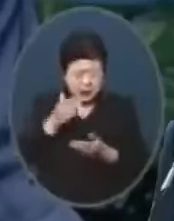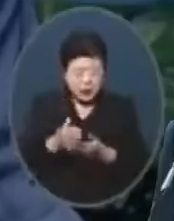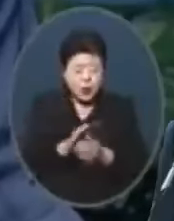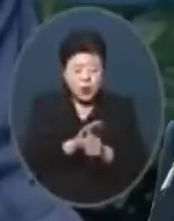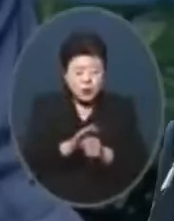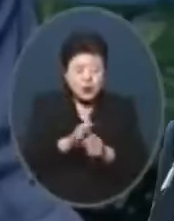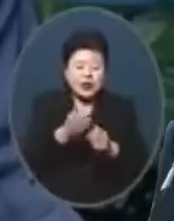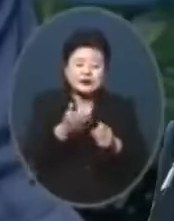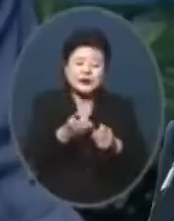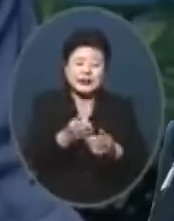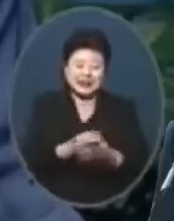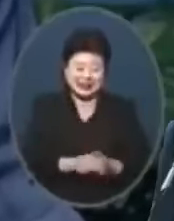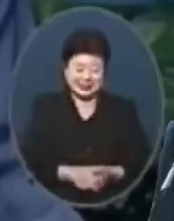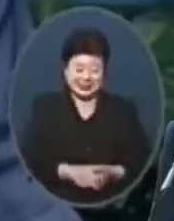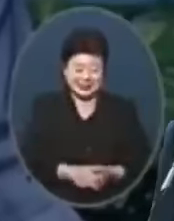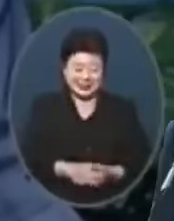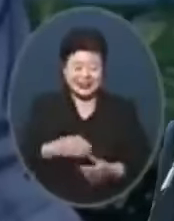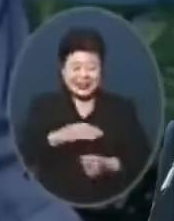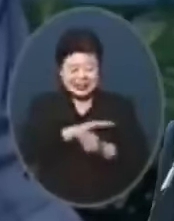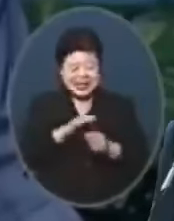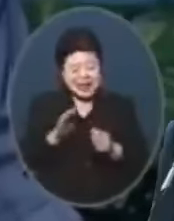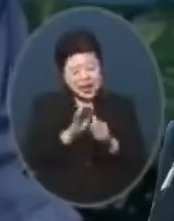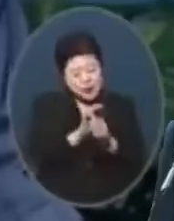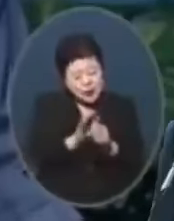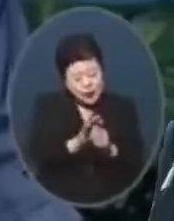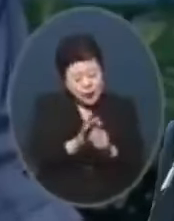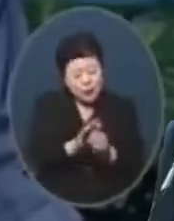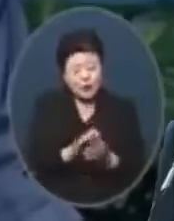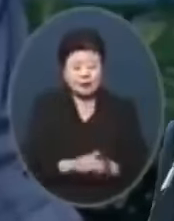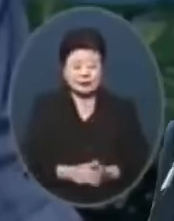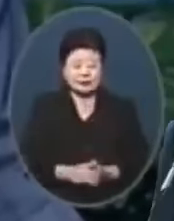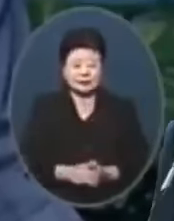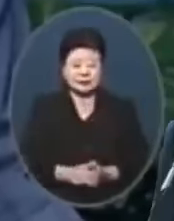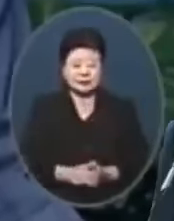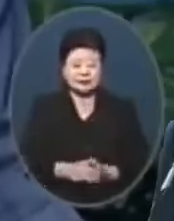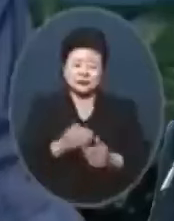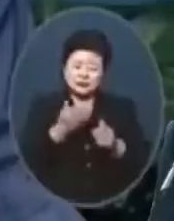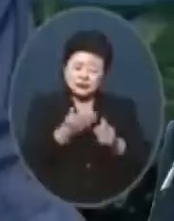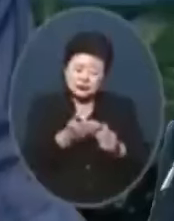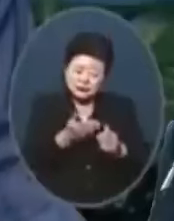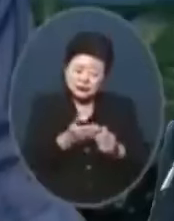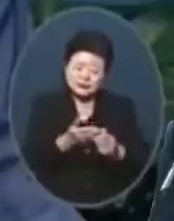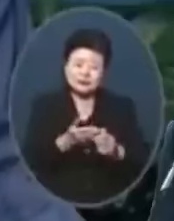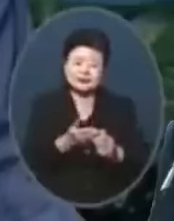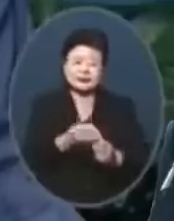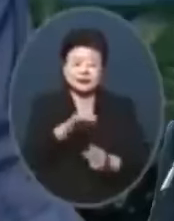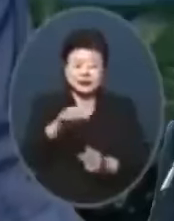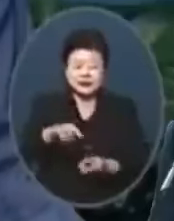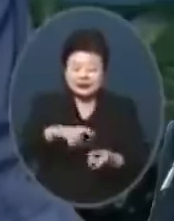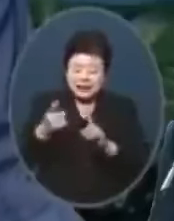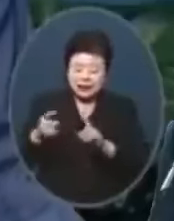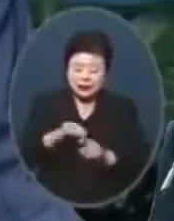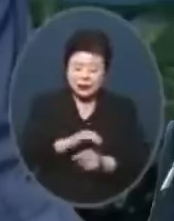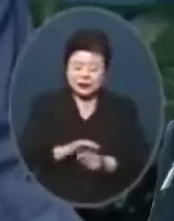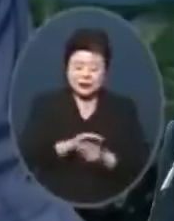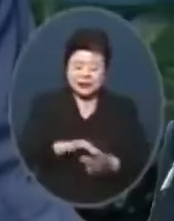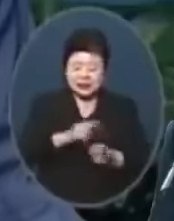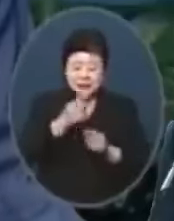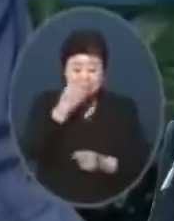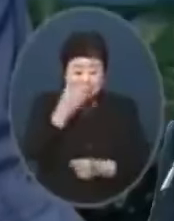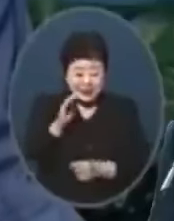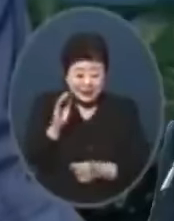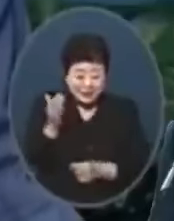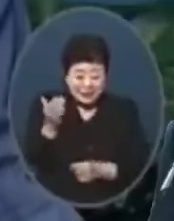위로를 하십시다. 사랑과 위로를 하면 이웃도 살고 우리도 살아갈 수가 있는 것입니다.